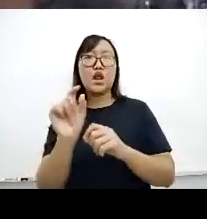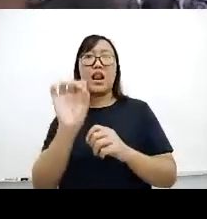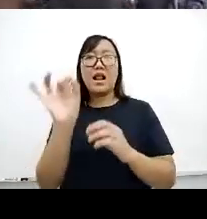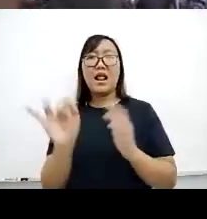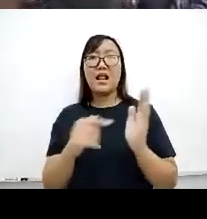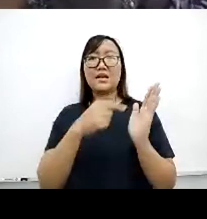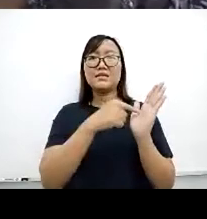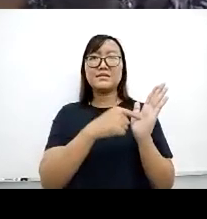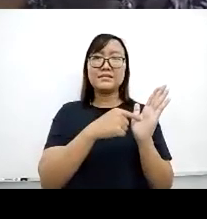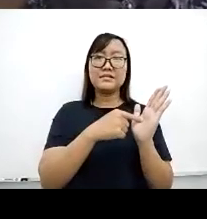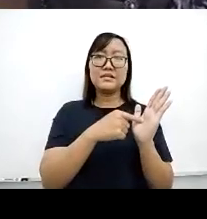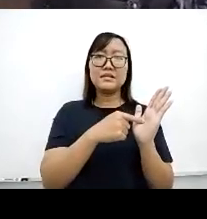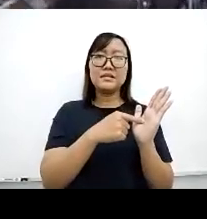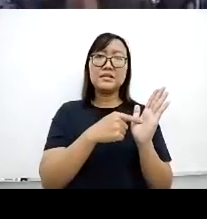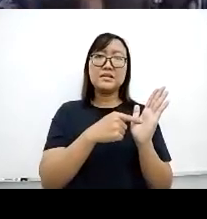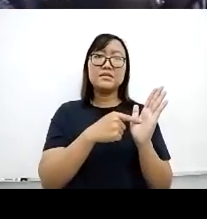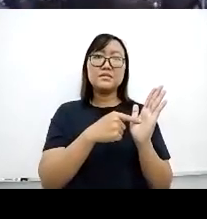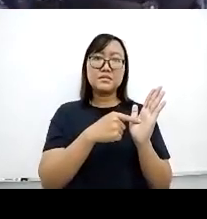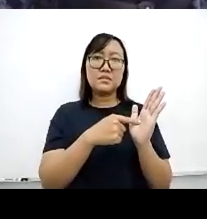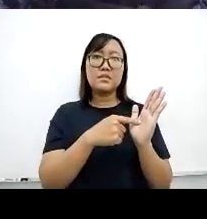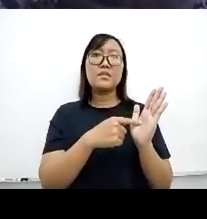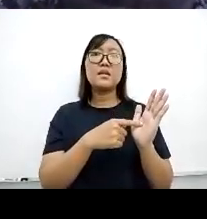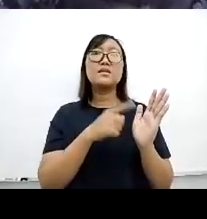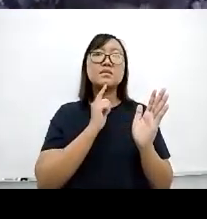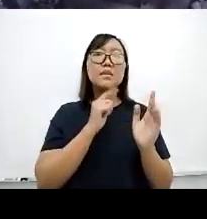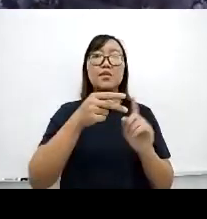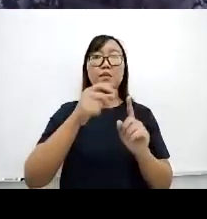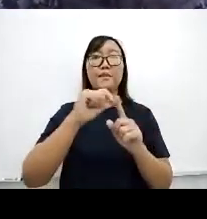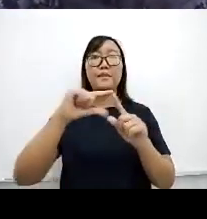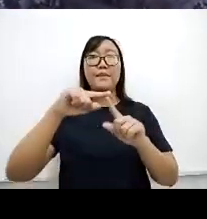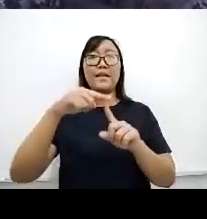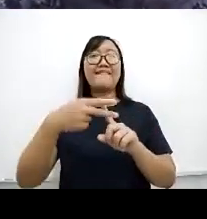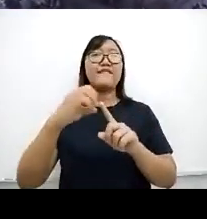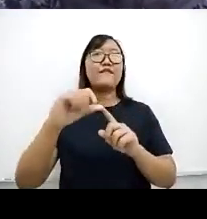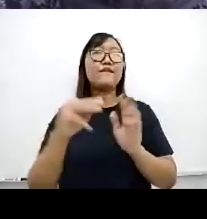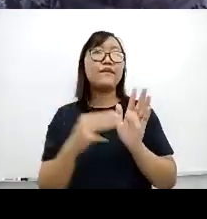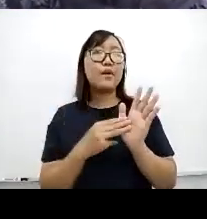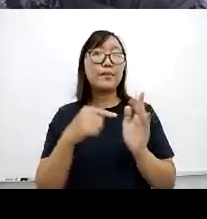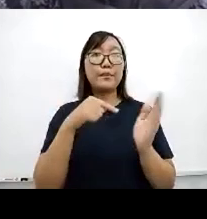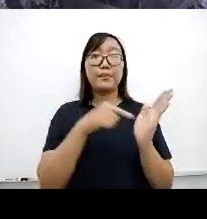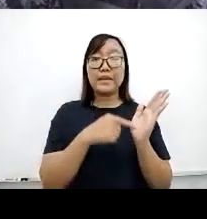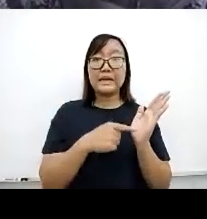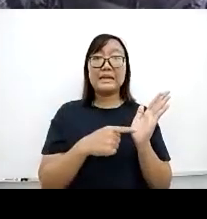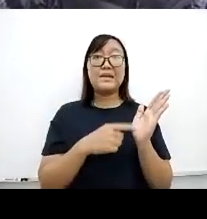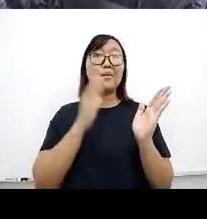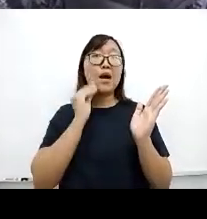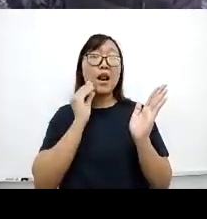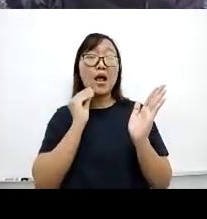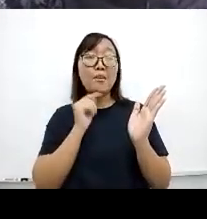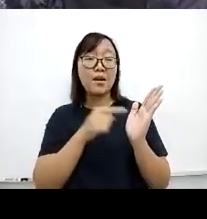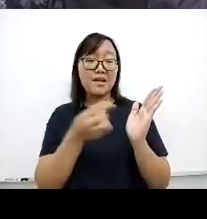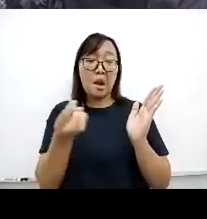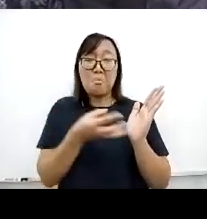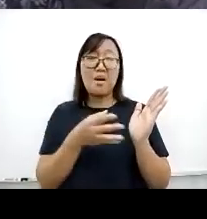teknis karena memang pembangunan sebuah platform ini dari dari dari hasil pengalaman kami bukan sesuatu yang